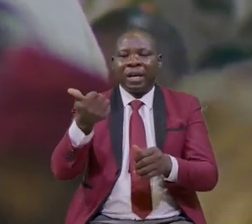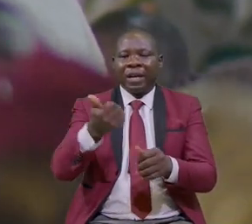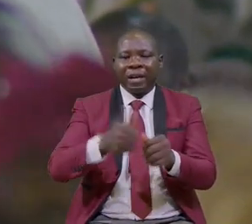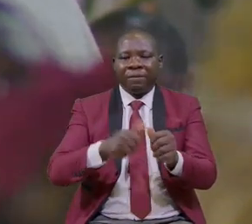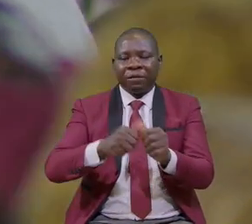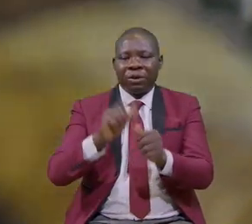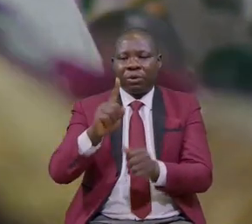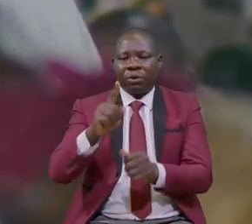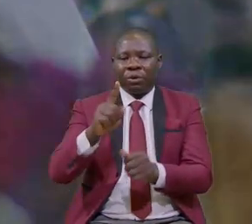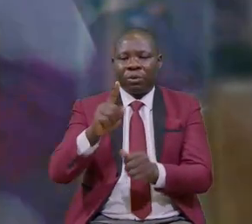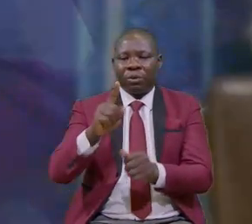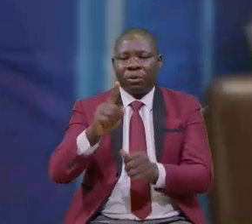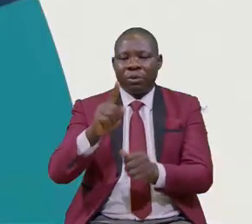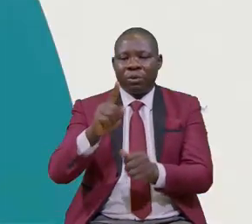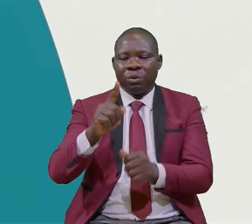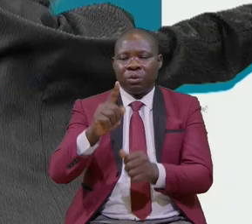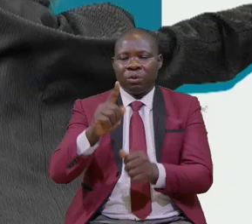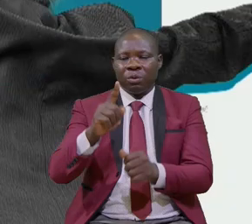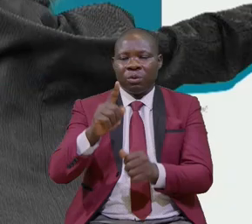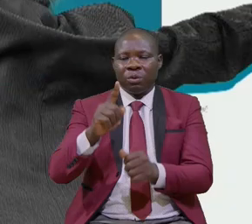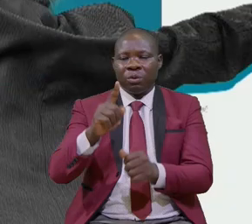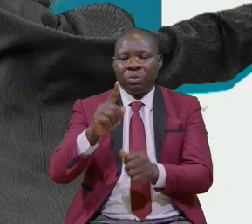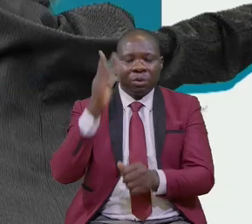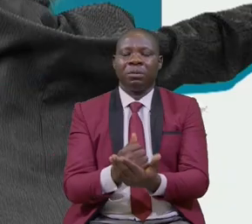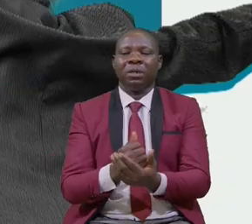sera guéri ce soir.